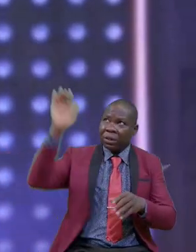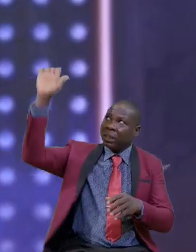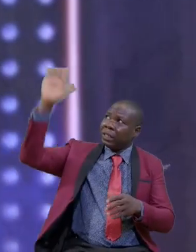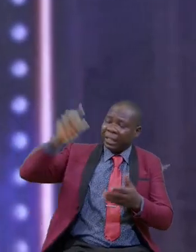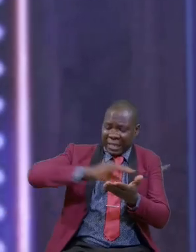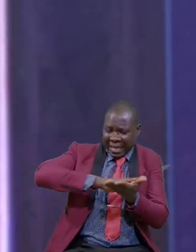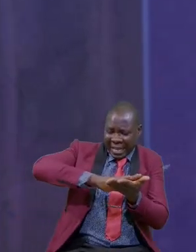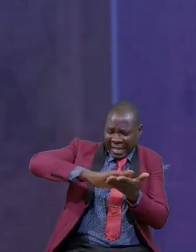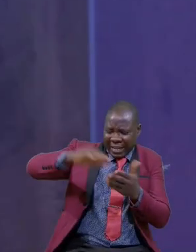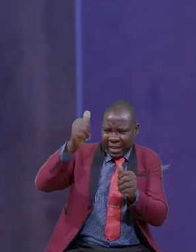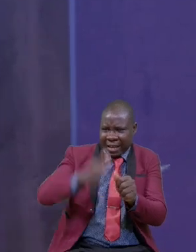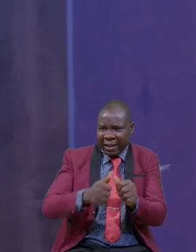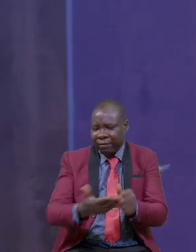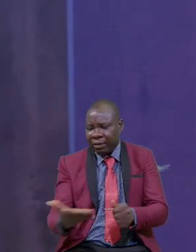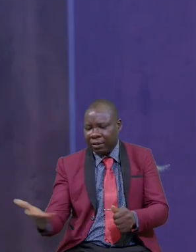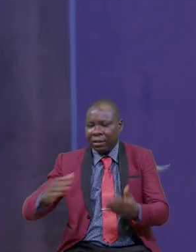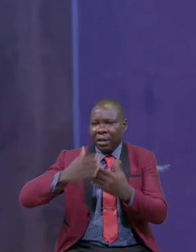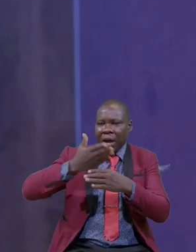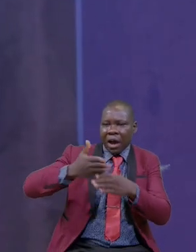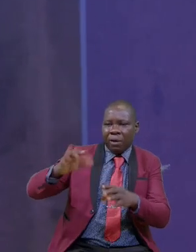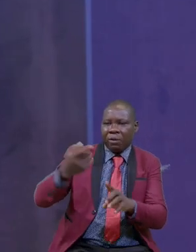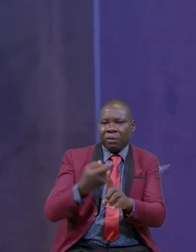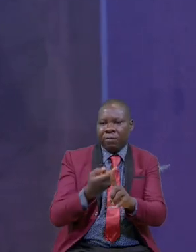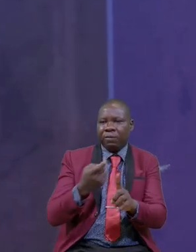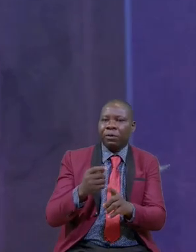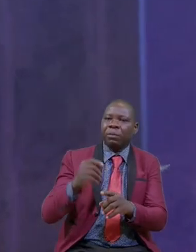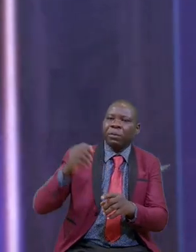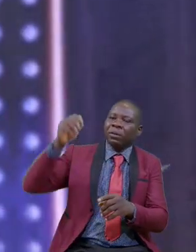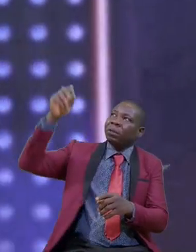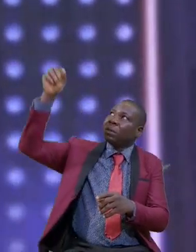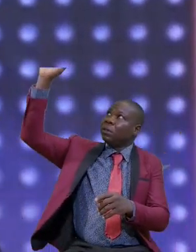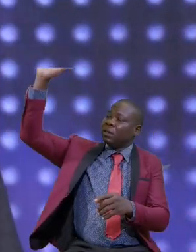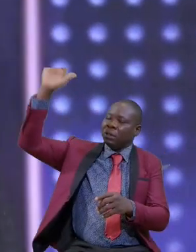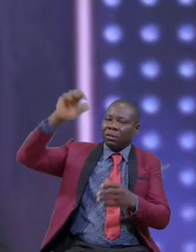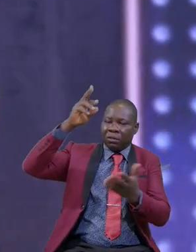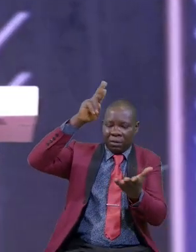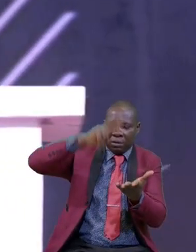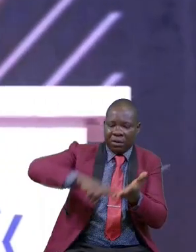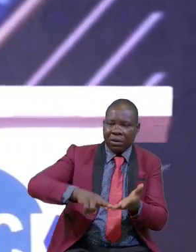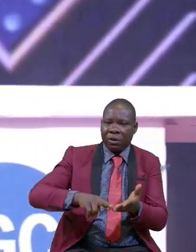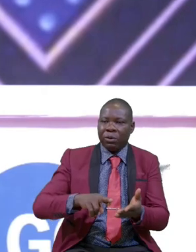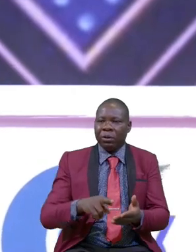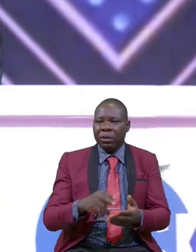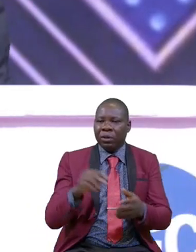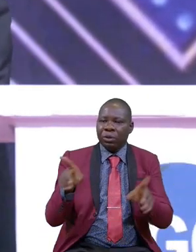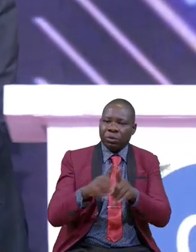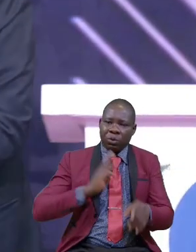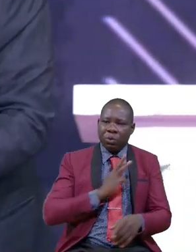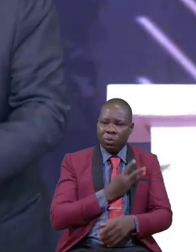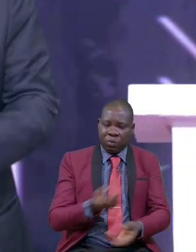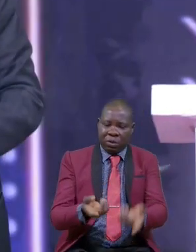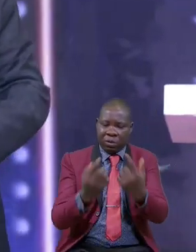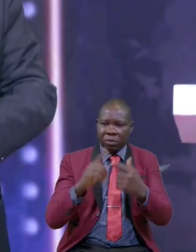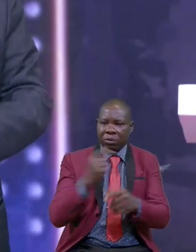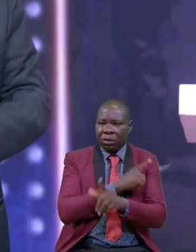away from his record. And so we come libre. To the Lord, alors we're penitent. And we